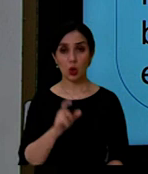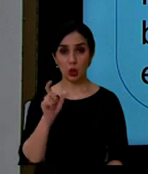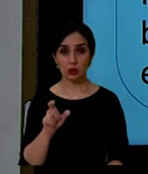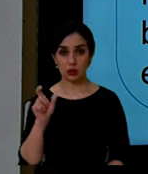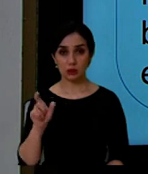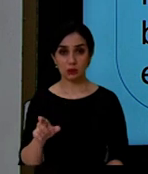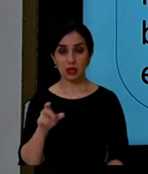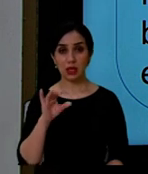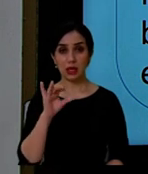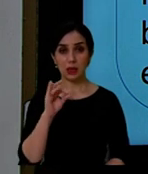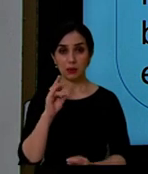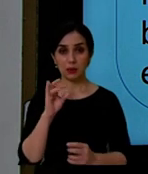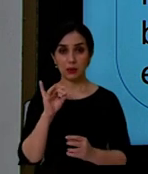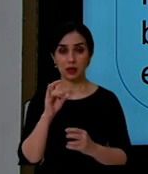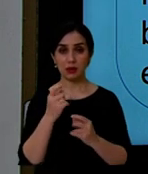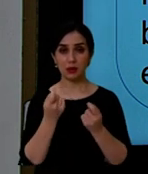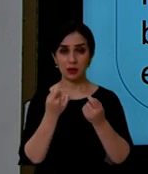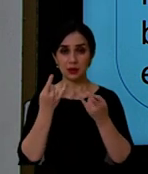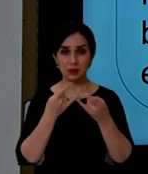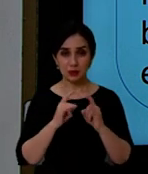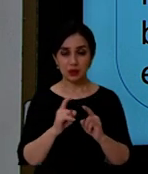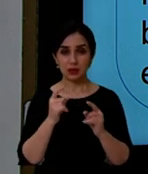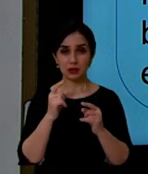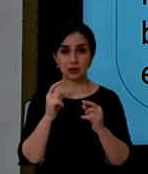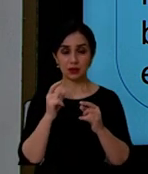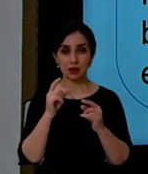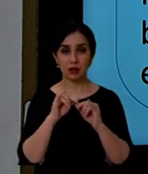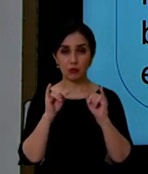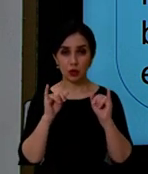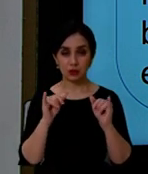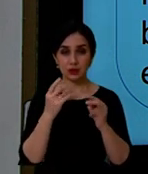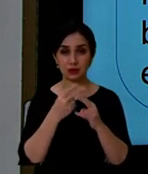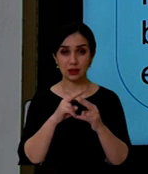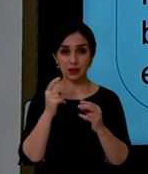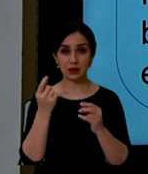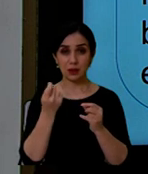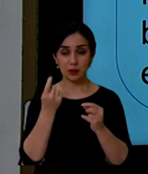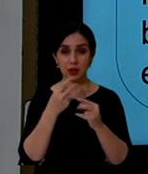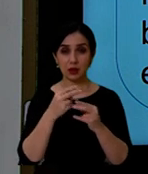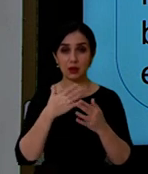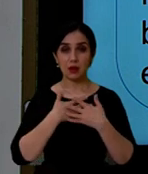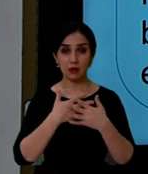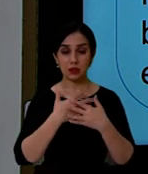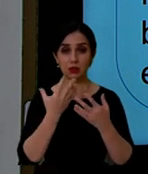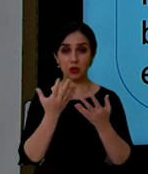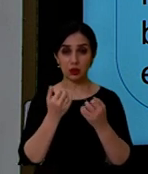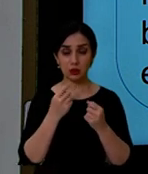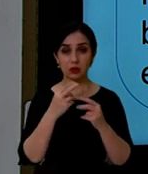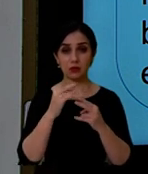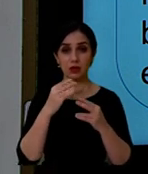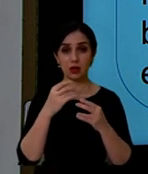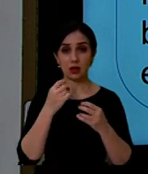Odamning embrional rivojlanishida nafas yo'li bilan hazm sistemasining boshlang'ich